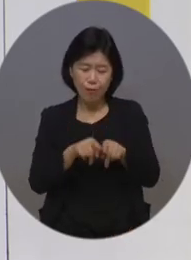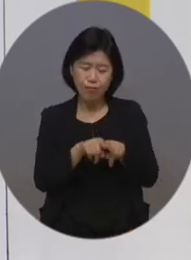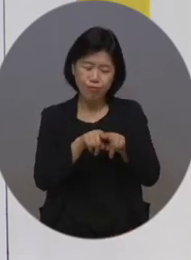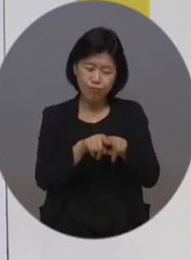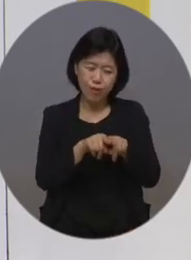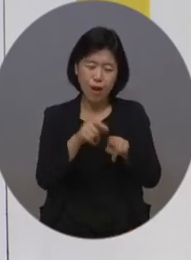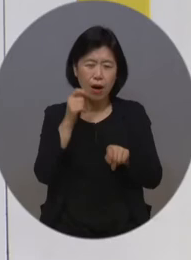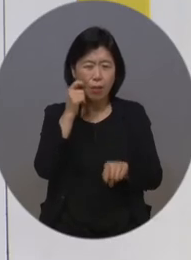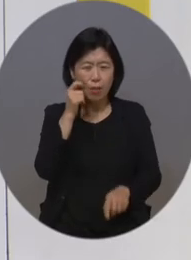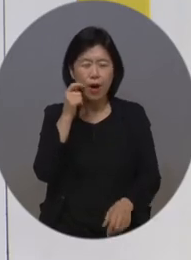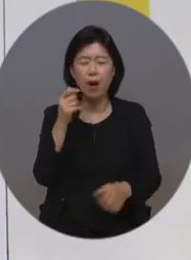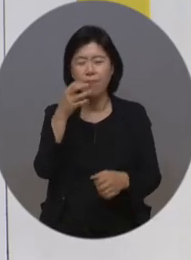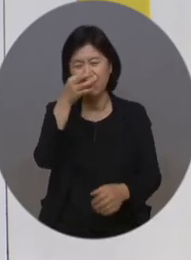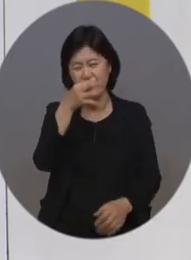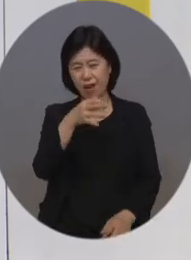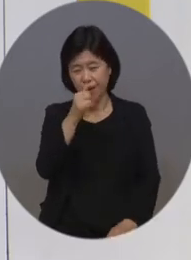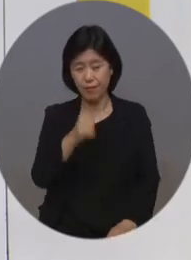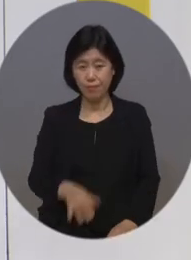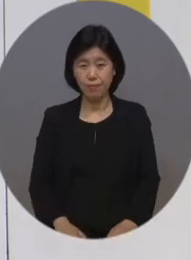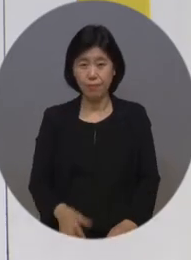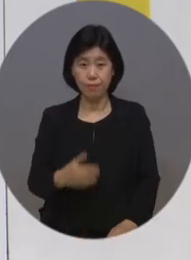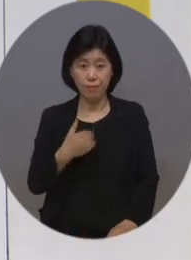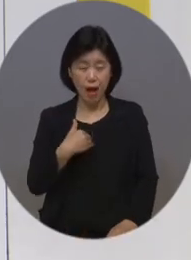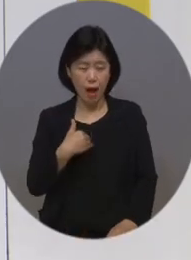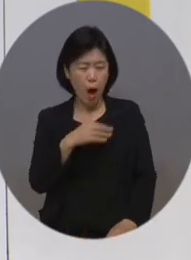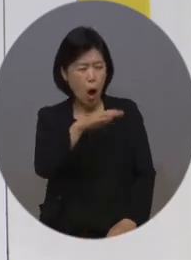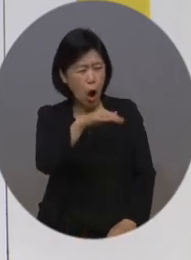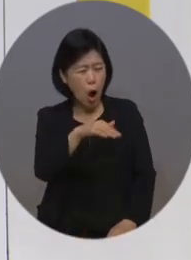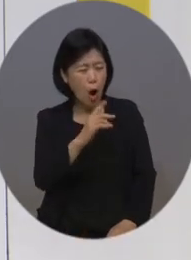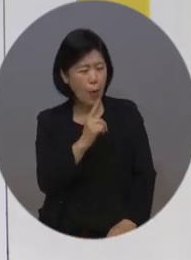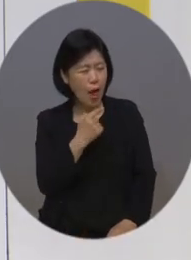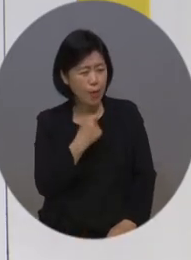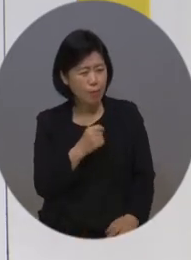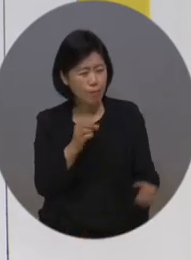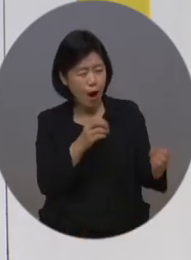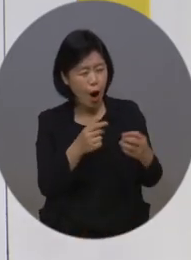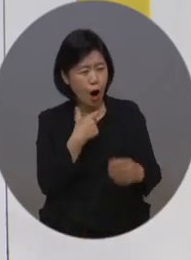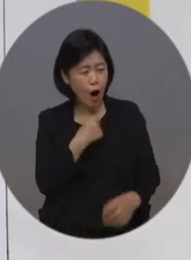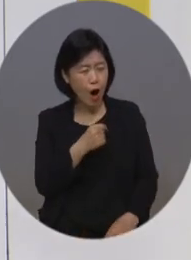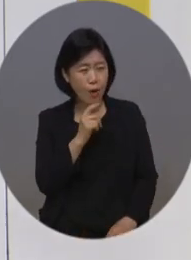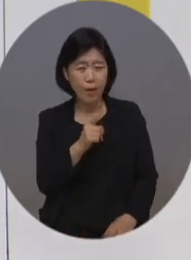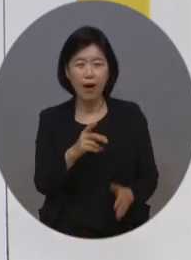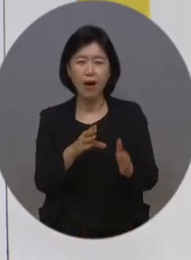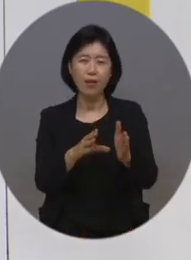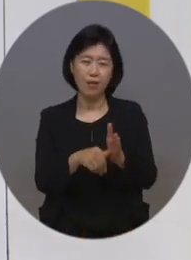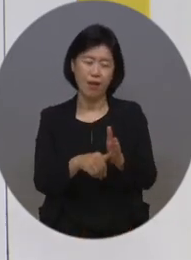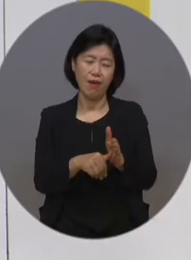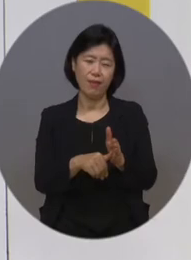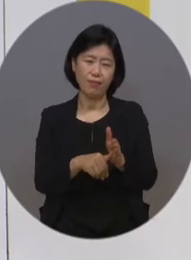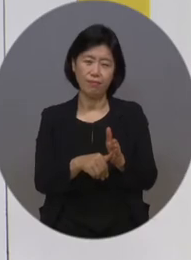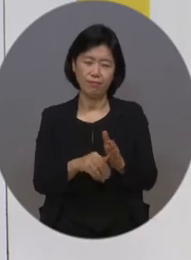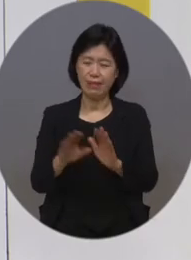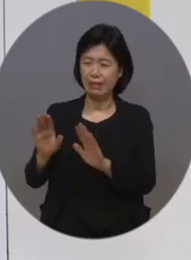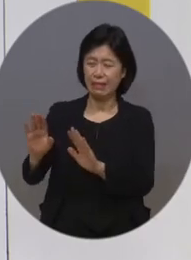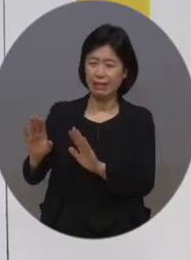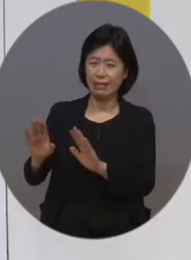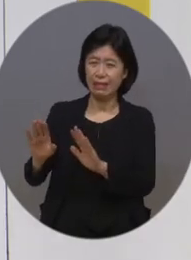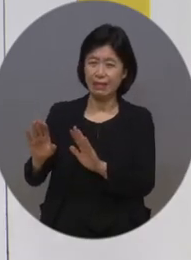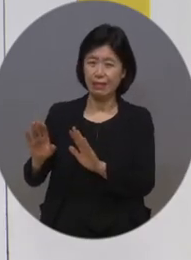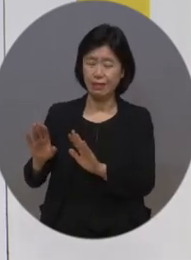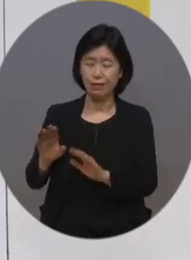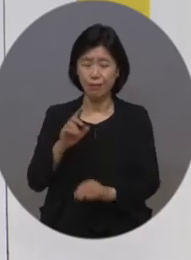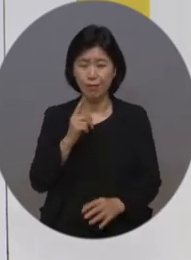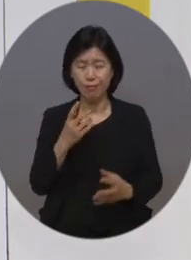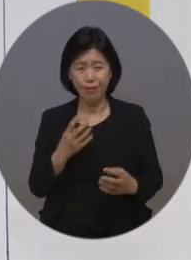4 같이 얘기해 자 그러면 이제는 딸들이 바쁘더라도 요 아 그 10킬로 지금까 해서 너무 허위 스럽습니다 예